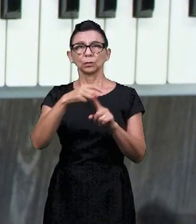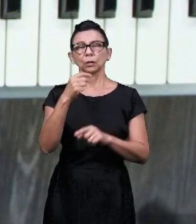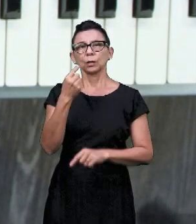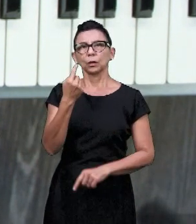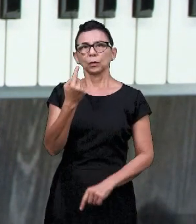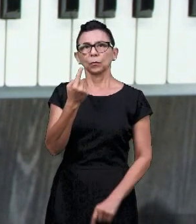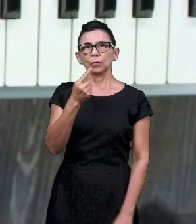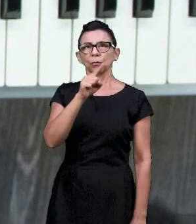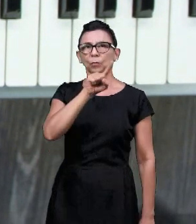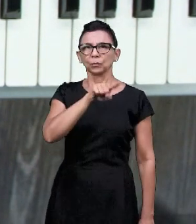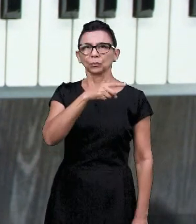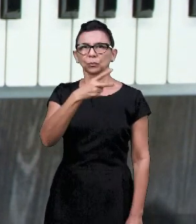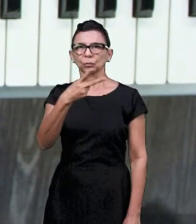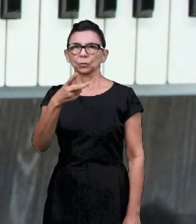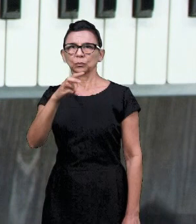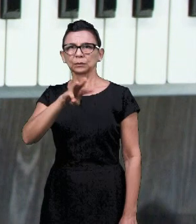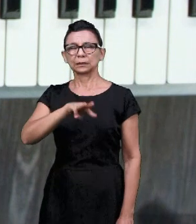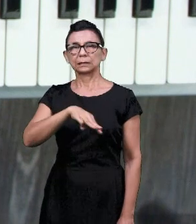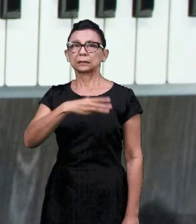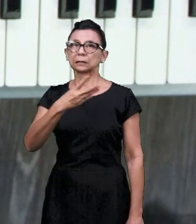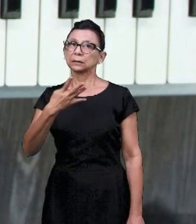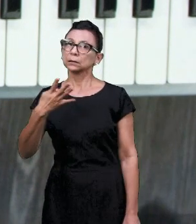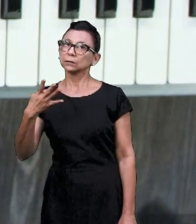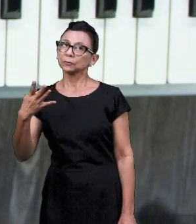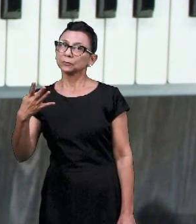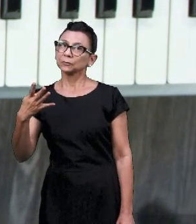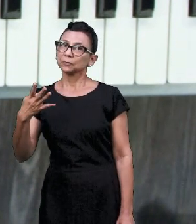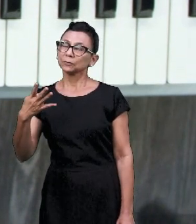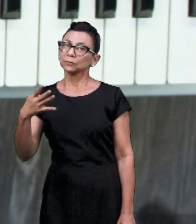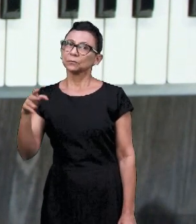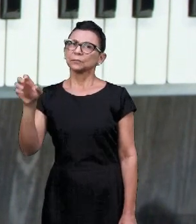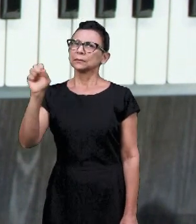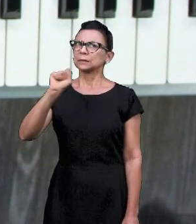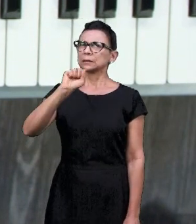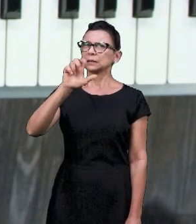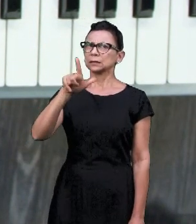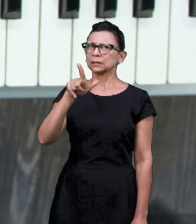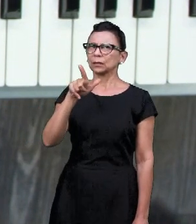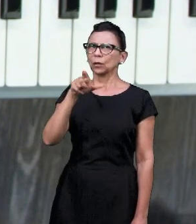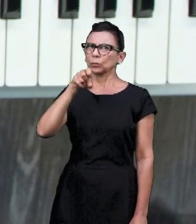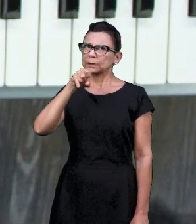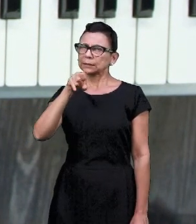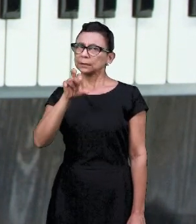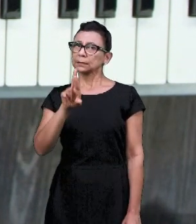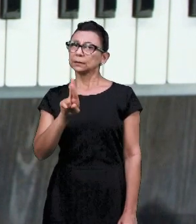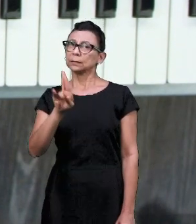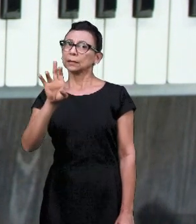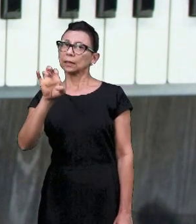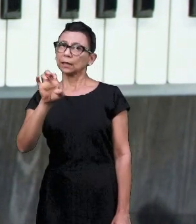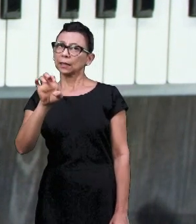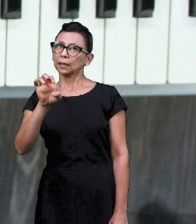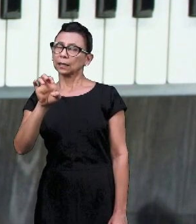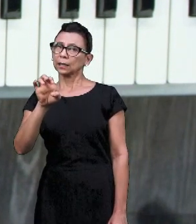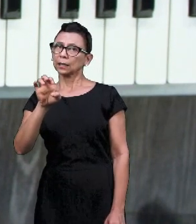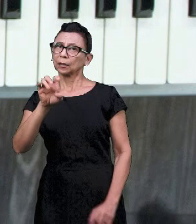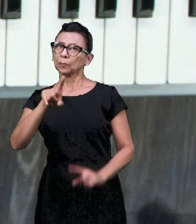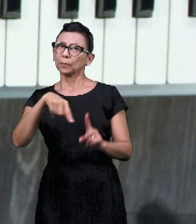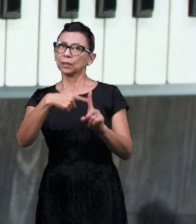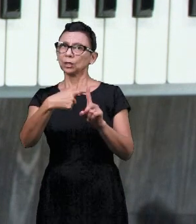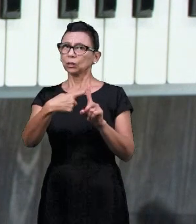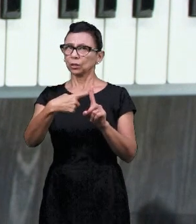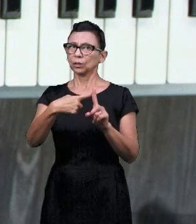2, 3, 4. Sol, Si, Ré. G, Sol maior.